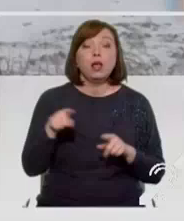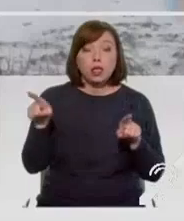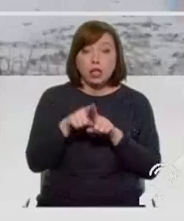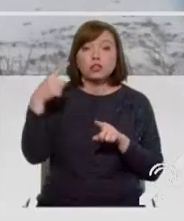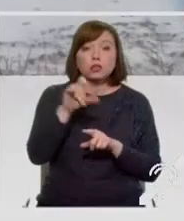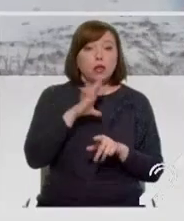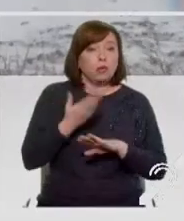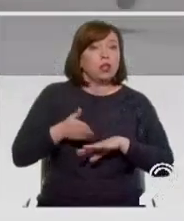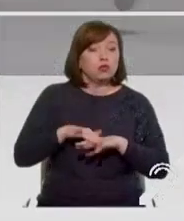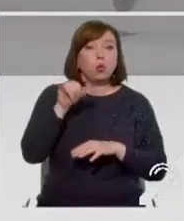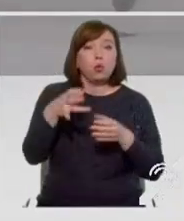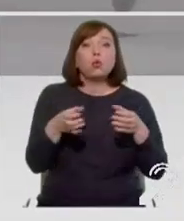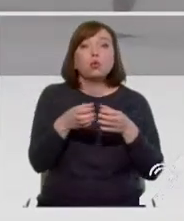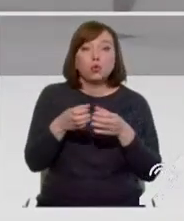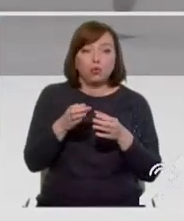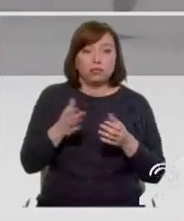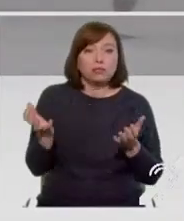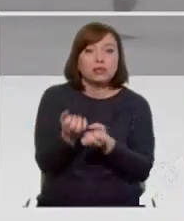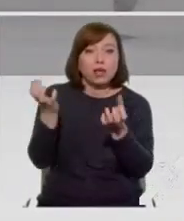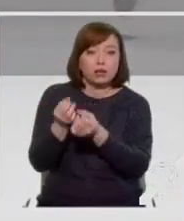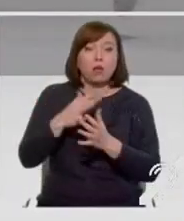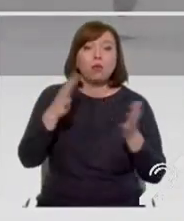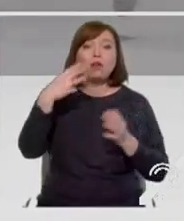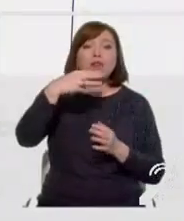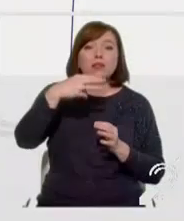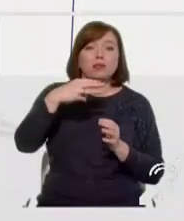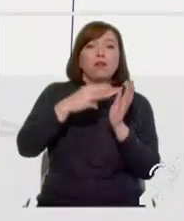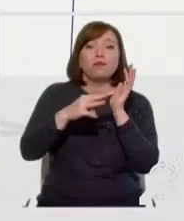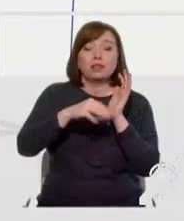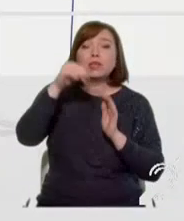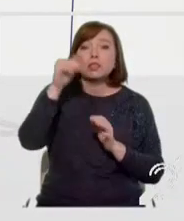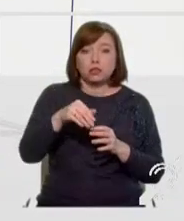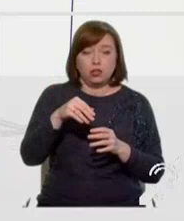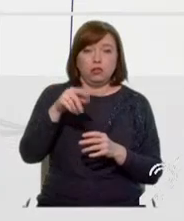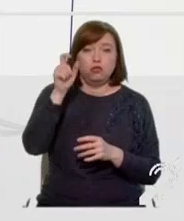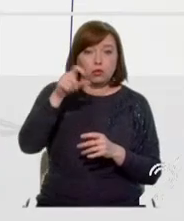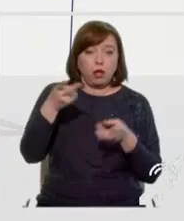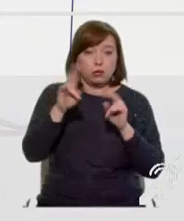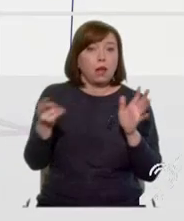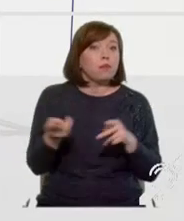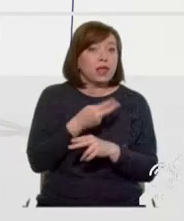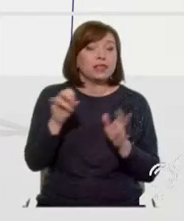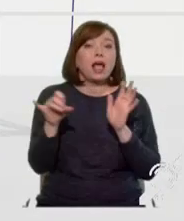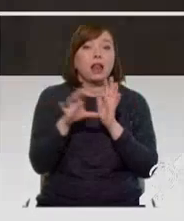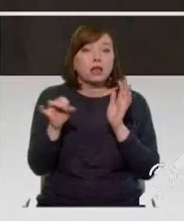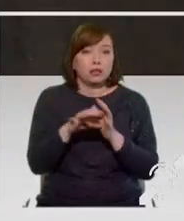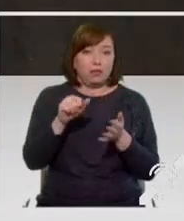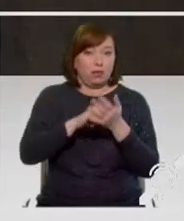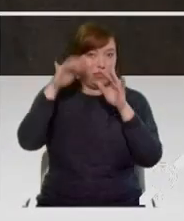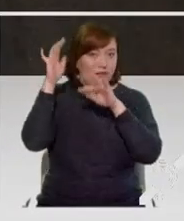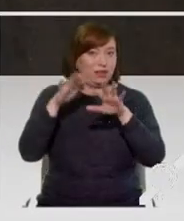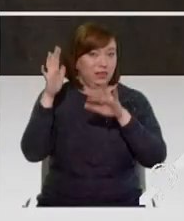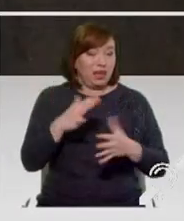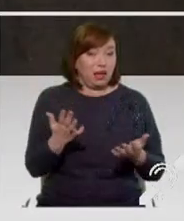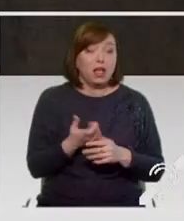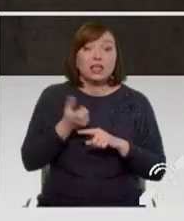săptămână complicată și echipele de intervenție. Peste 80.000 de consumatori au rămas fără energie electrică în urma nisorilor puternice.